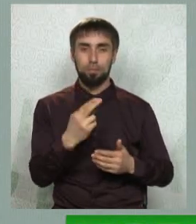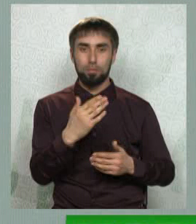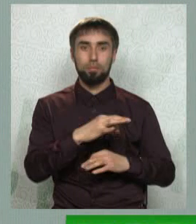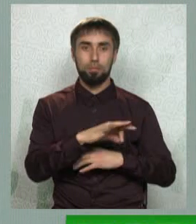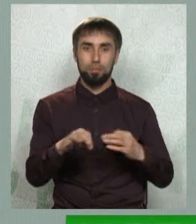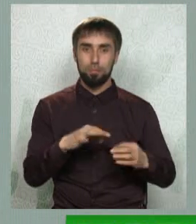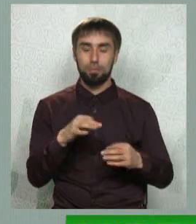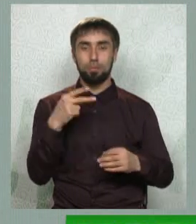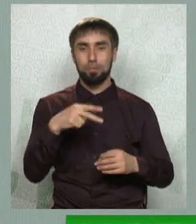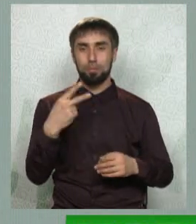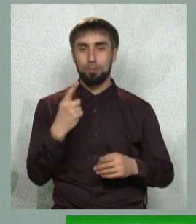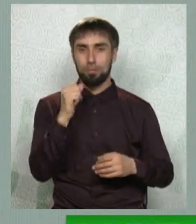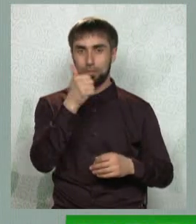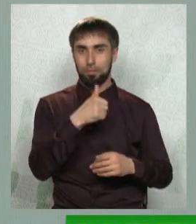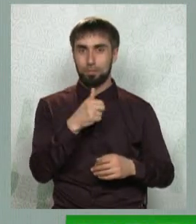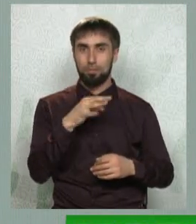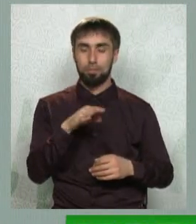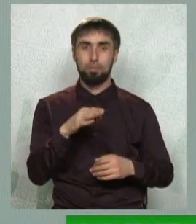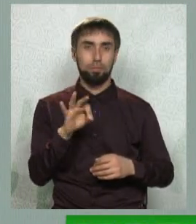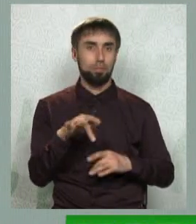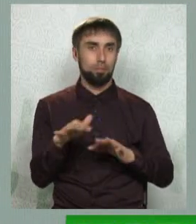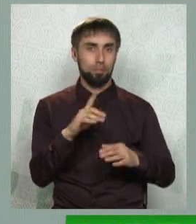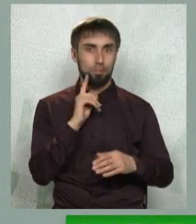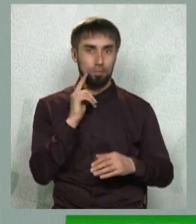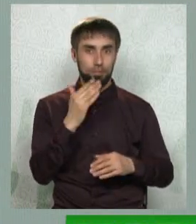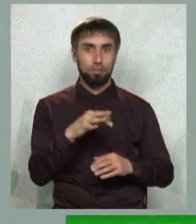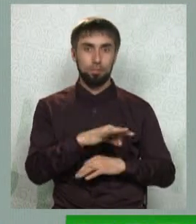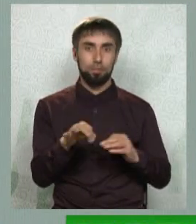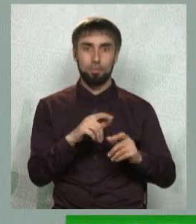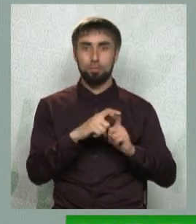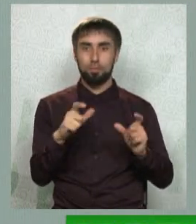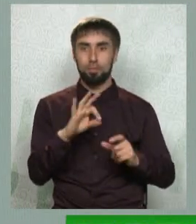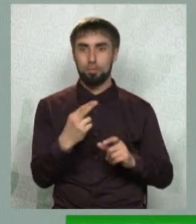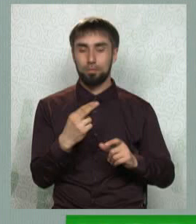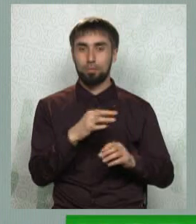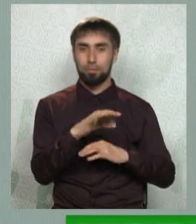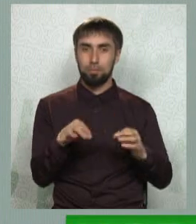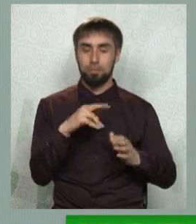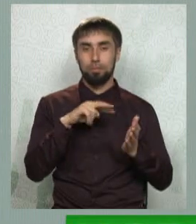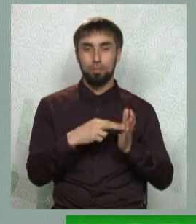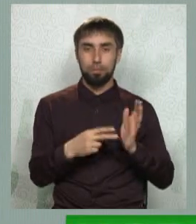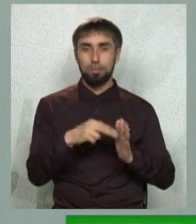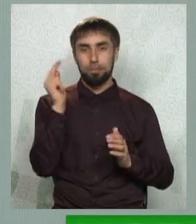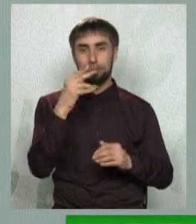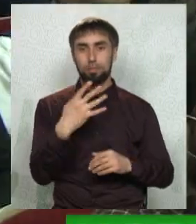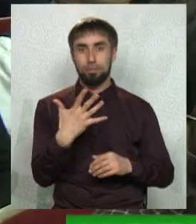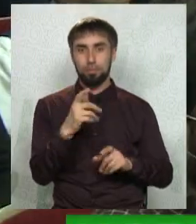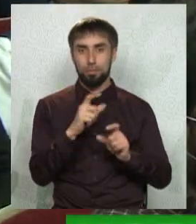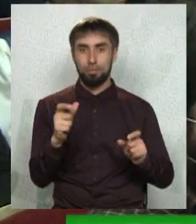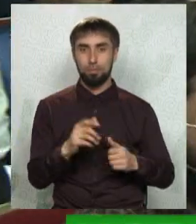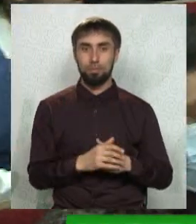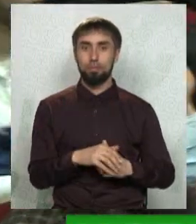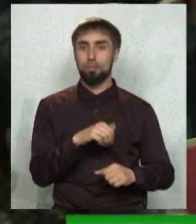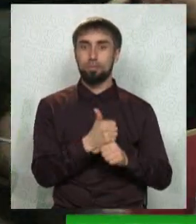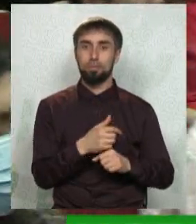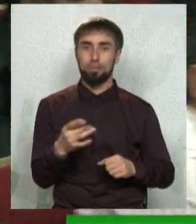проектирование. В 2021 году Комитетом по делам молодежи в рамках проекта «Школа социального проектирования» планируется обучить 45 человек.